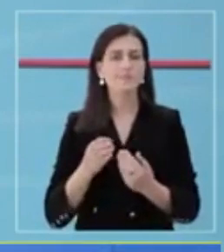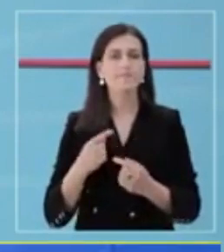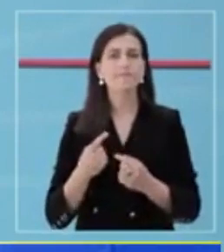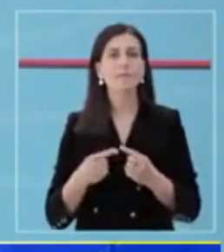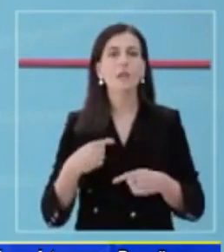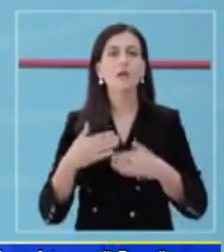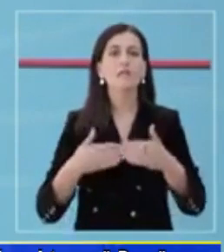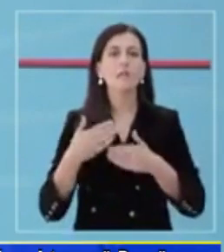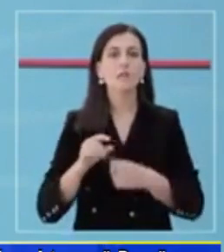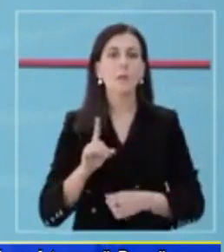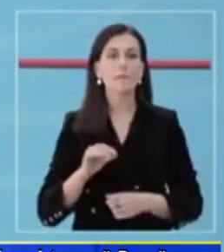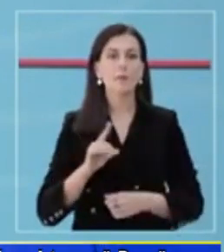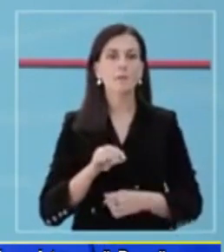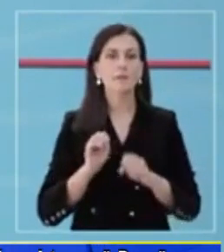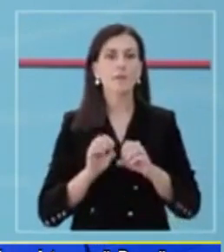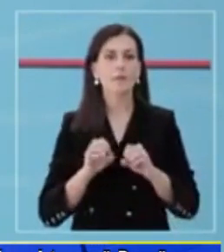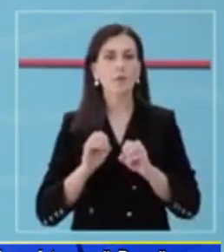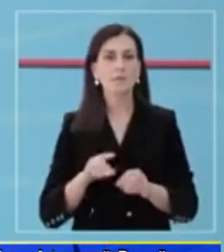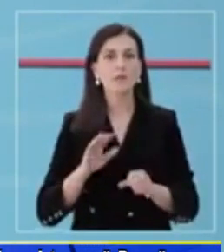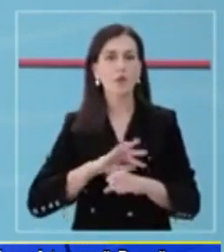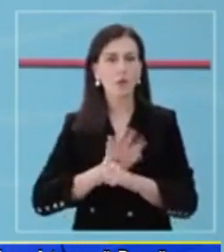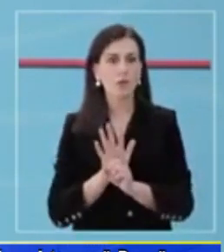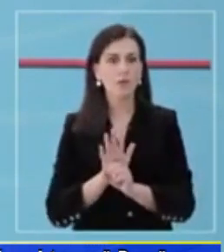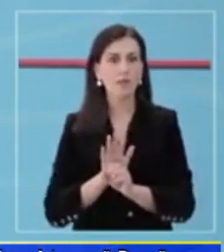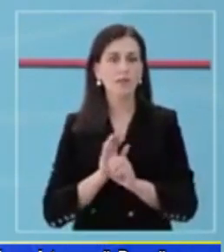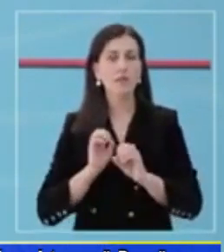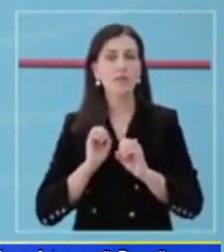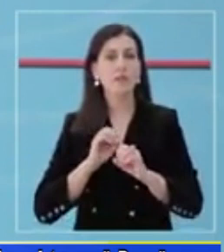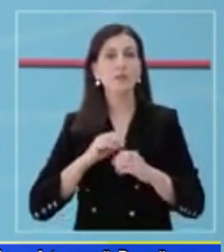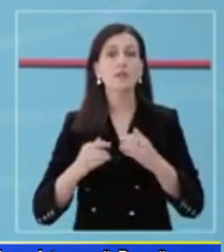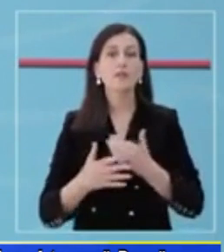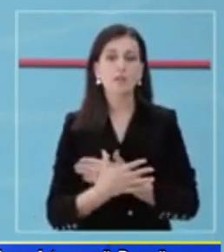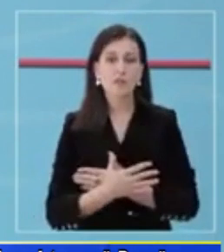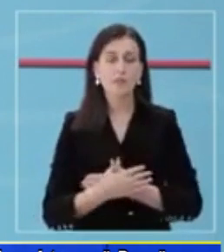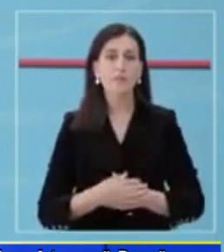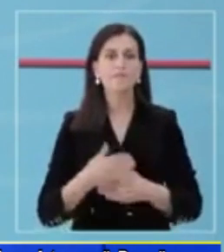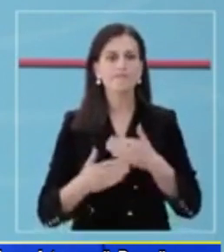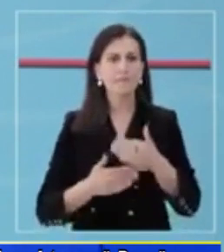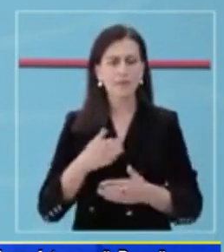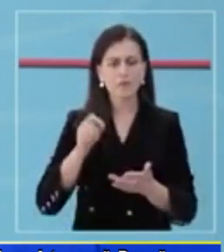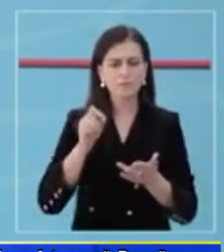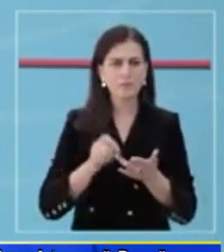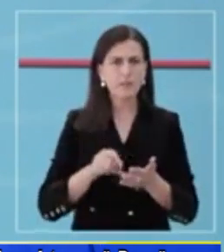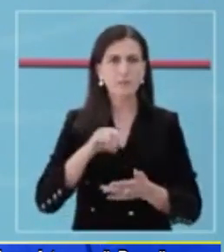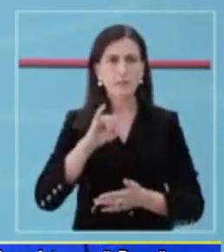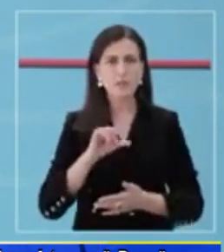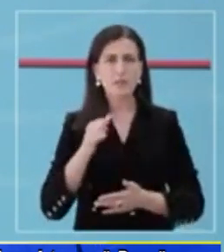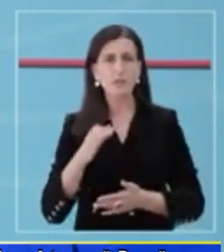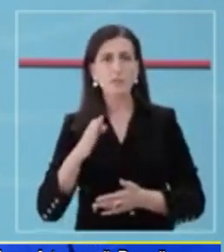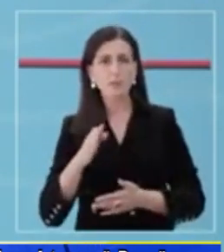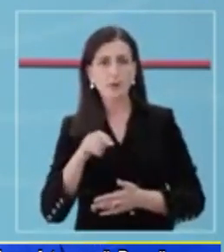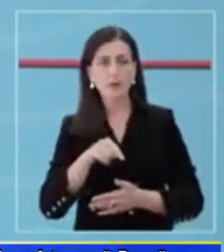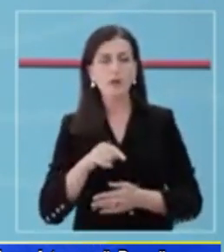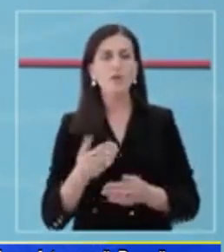vjojme përdisimin e situatës epidemiologjike të COVID-19 në Shqipëri. Kanë vjuar testimet në laboratorin e virologjisë në Institutin e